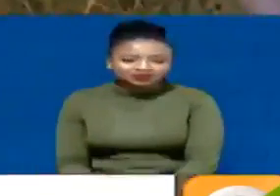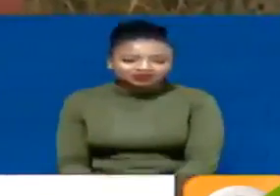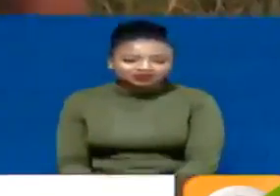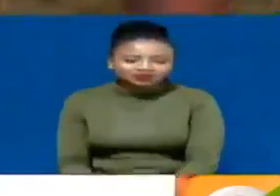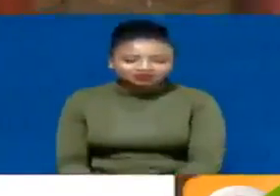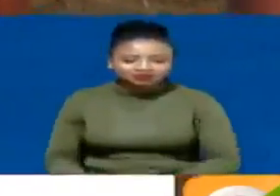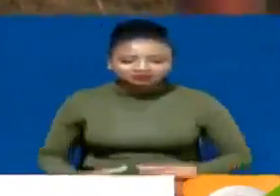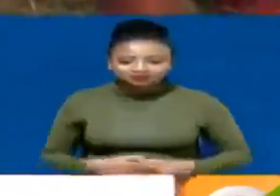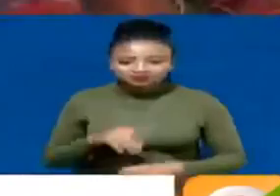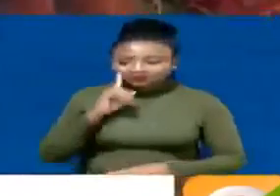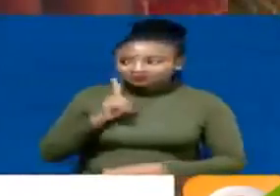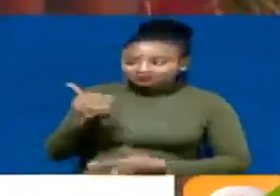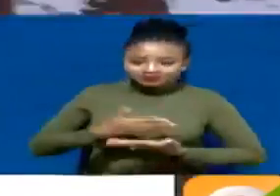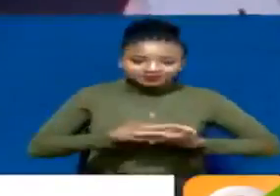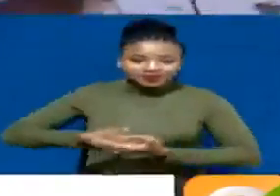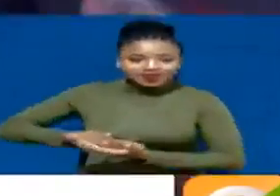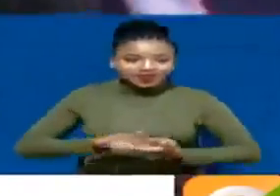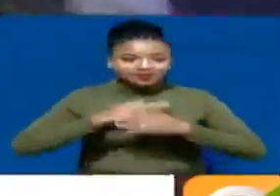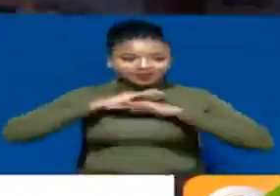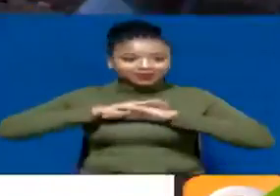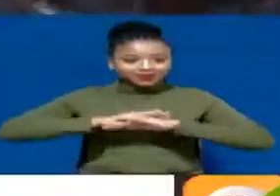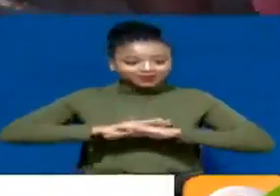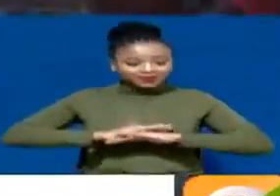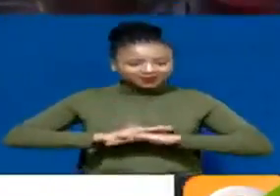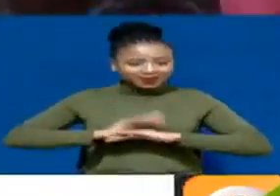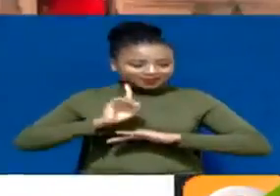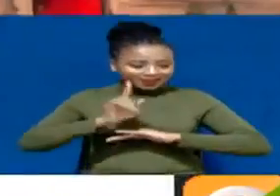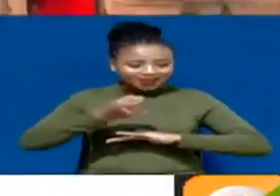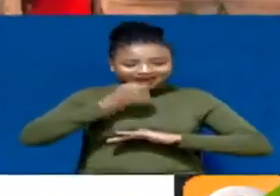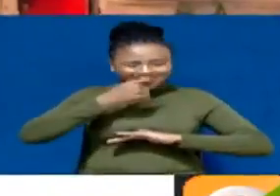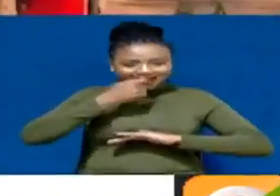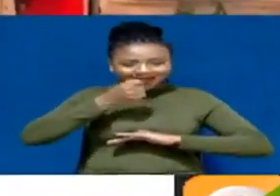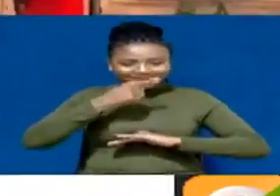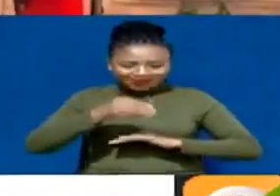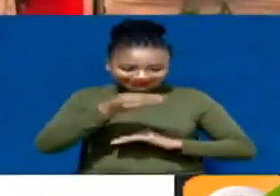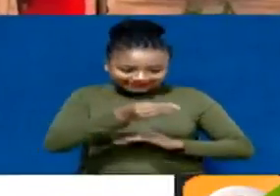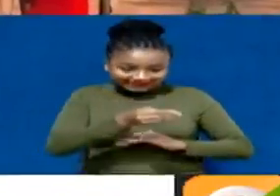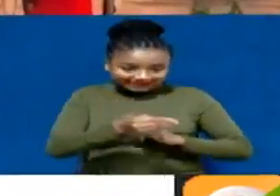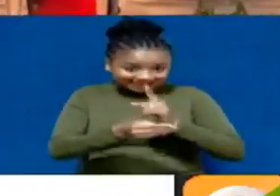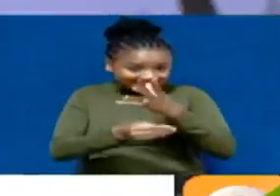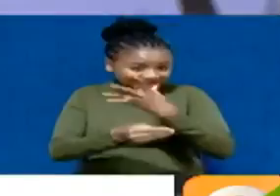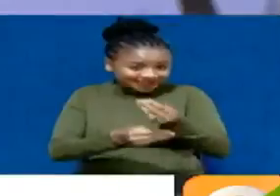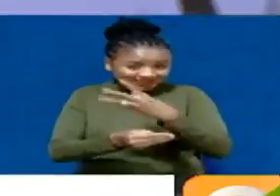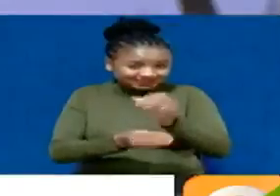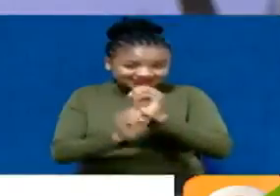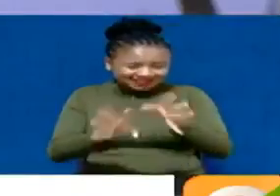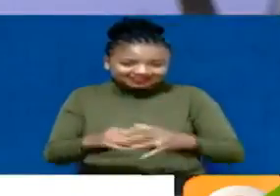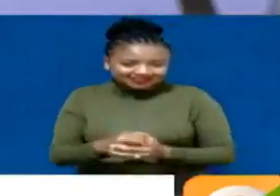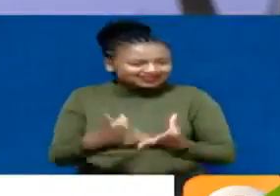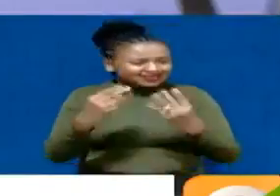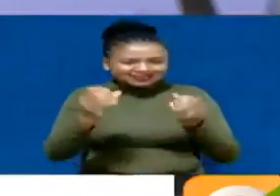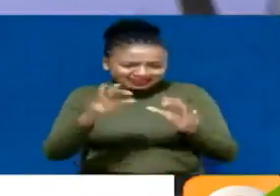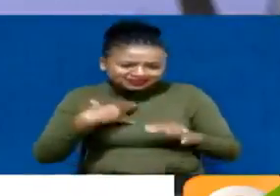Mwanawe Monica alipata fueni, lakini wakati wa kumpa dawa ulipowadia, ulikuwa ngoma. Ilikuwa sio rahisi kwa sababu